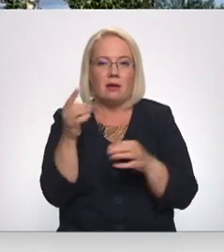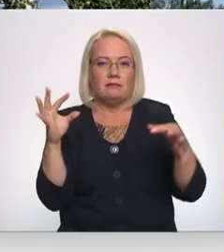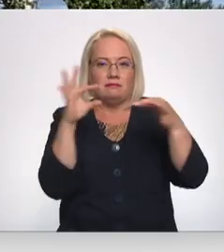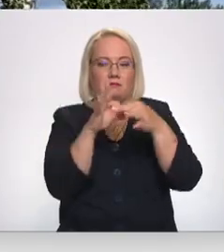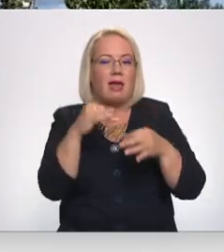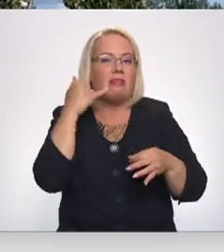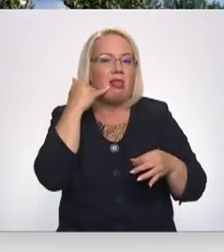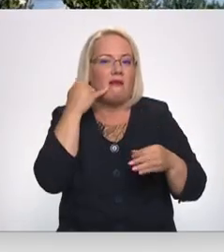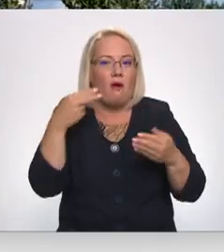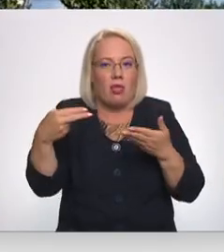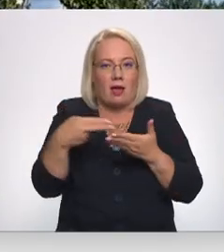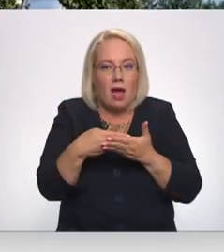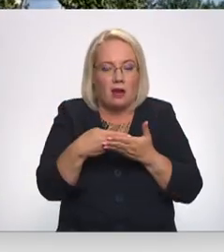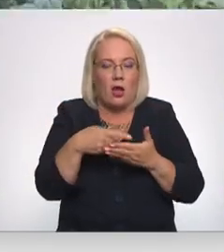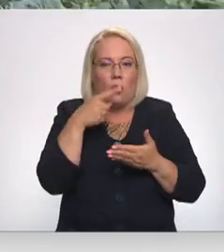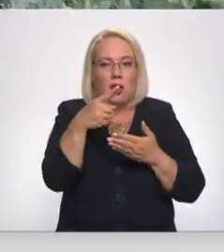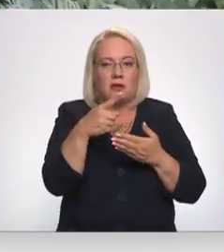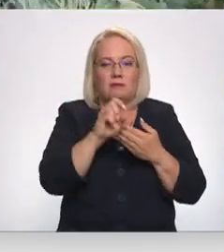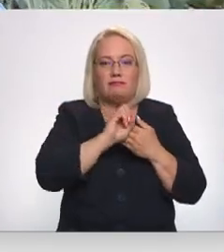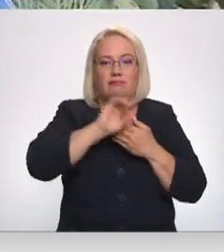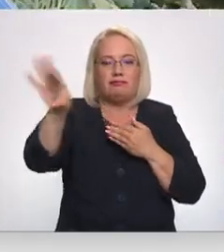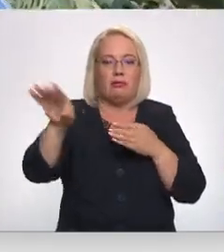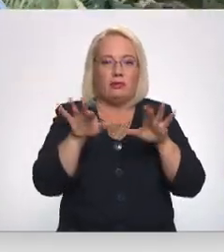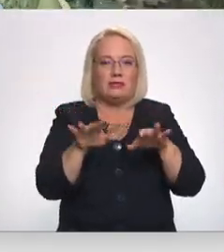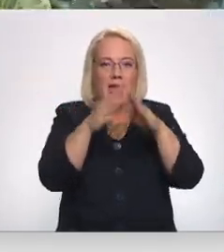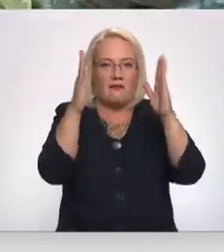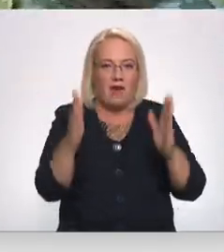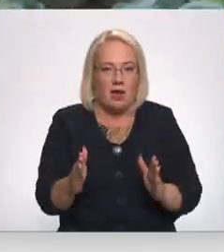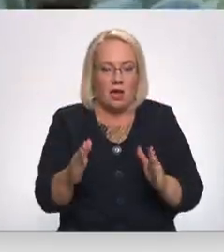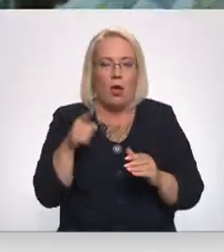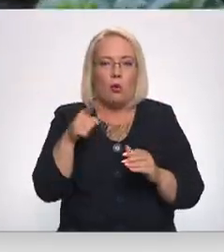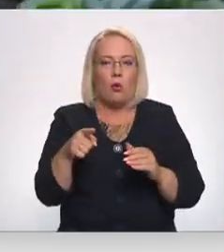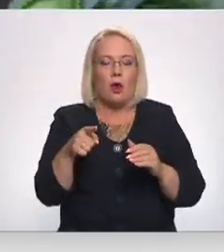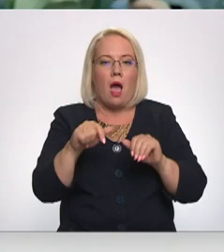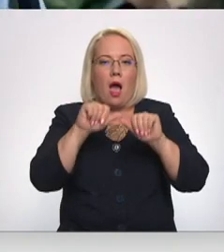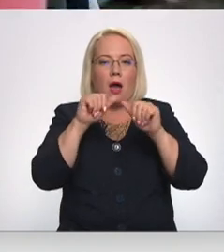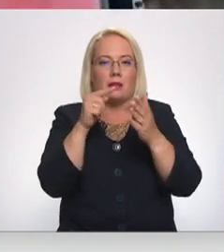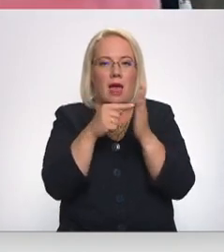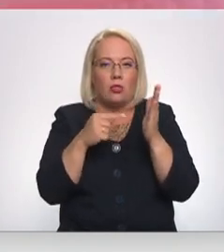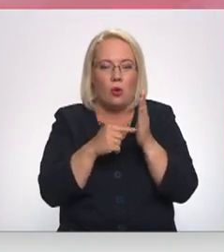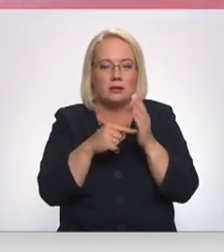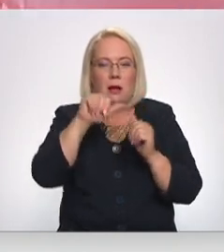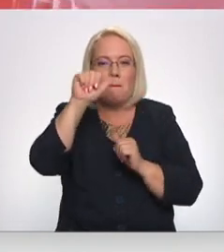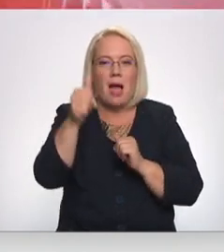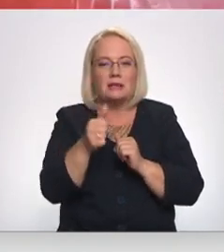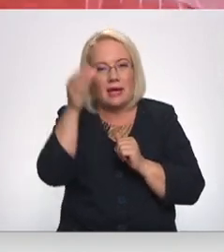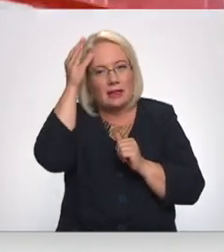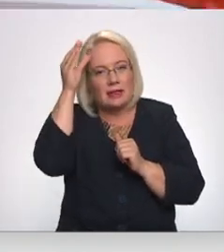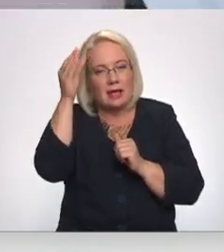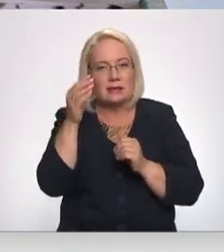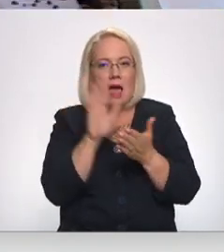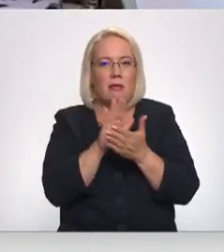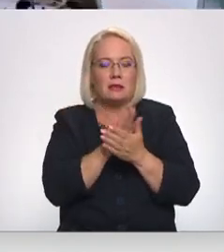kameras uzņēmumi tiek pārraidīti uz serveri, kur apkopotajos datos mākslīgais intelekts atpazīst teju katru noķerto